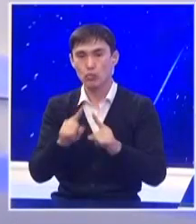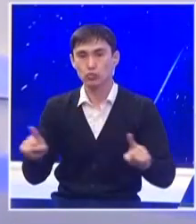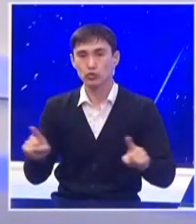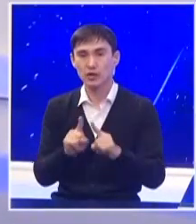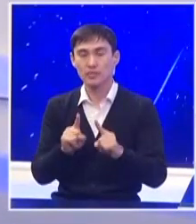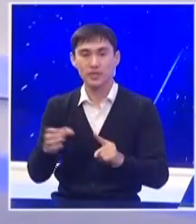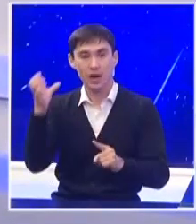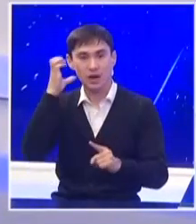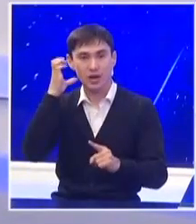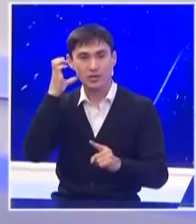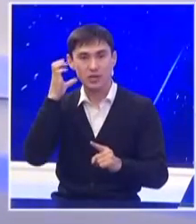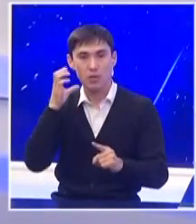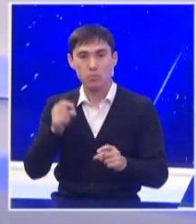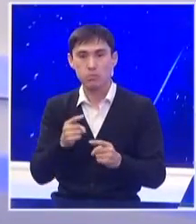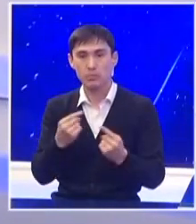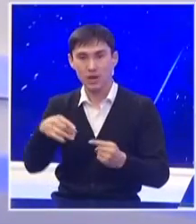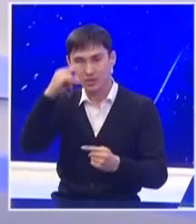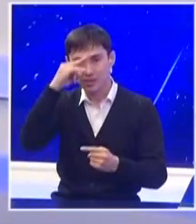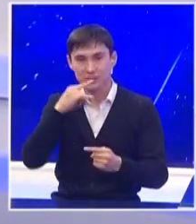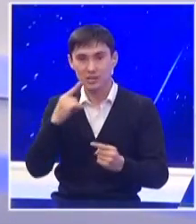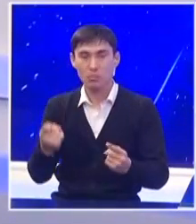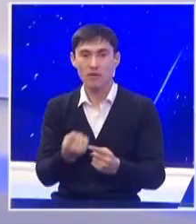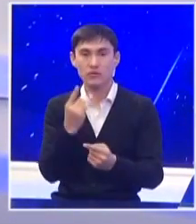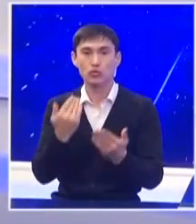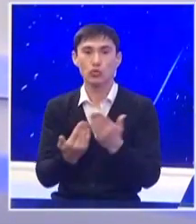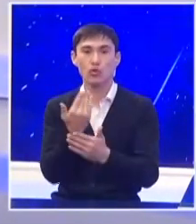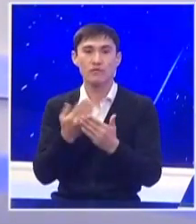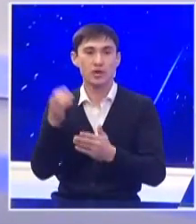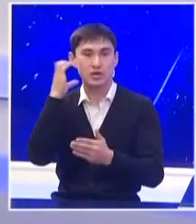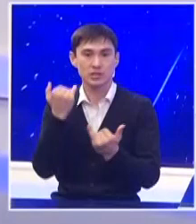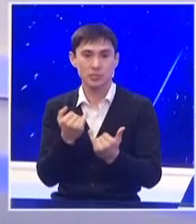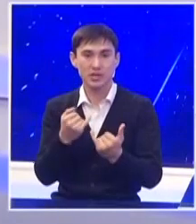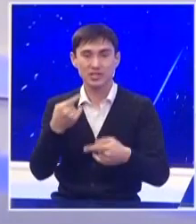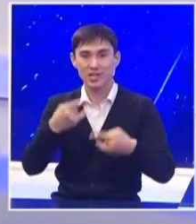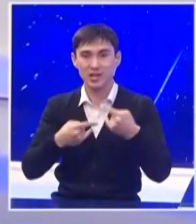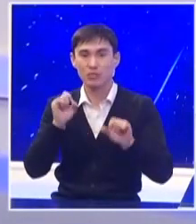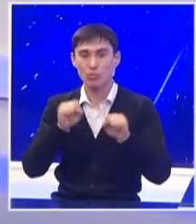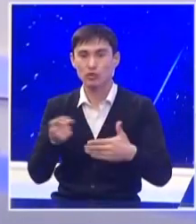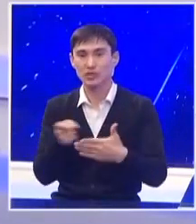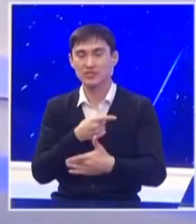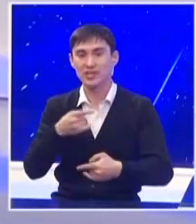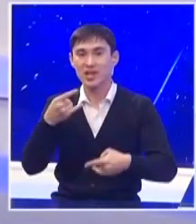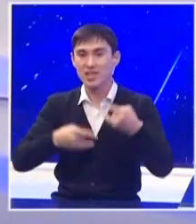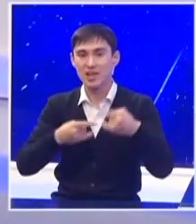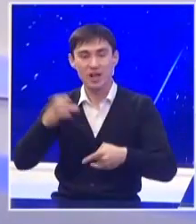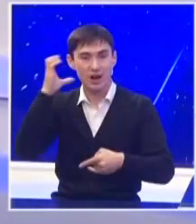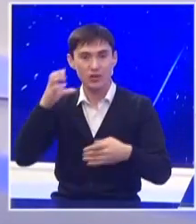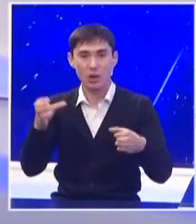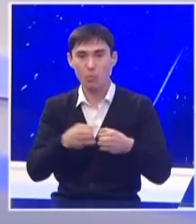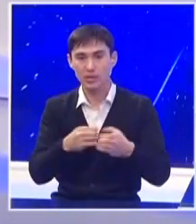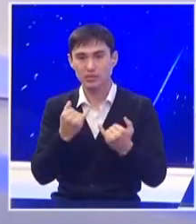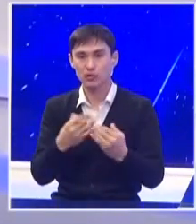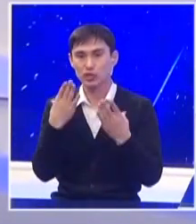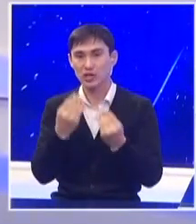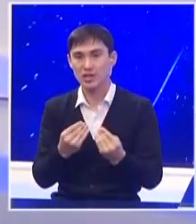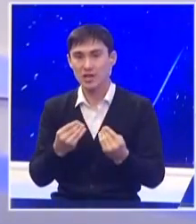музыка. На радиопросторах Казахстана появилась новая волна. Теперь наш телеканал можно назвать телерадиокомпанией. С сегодняшнего